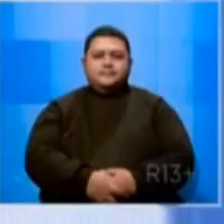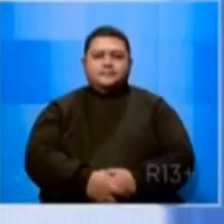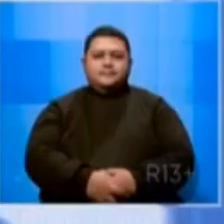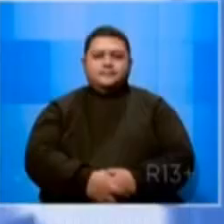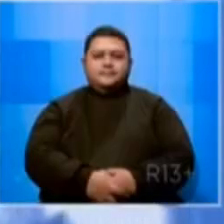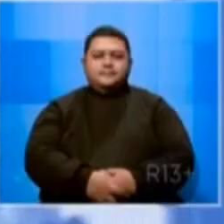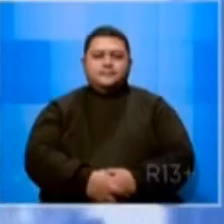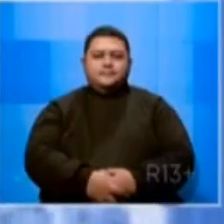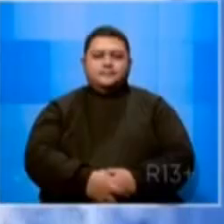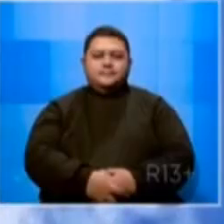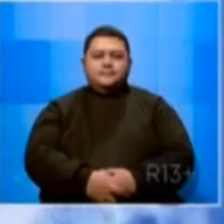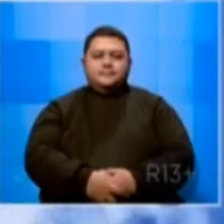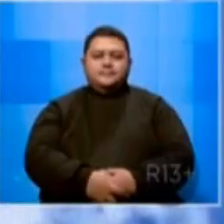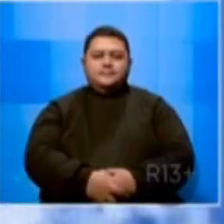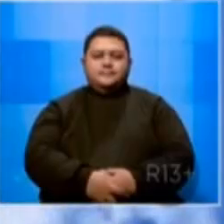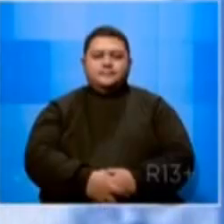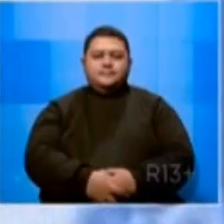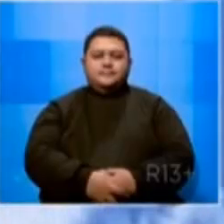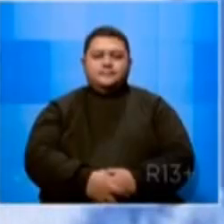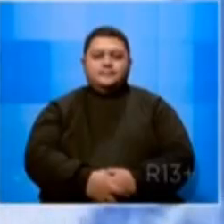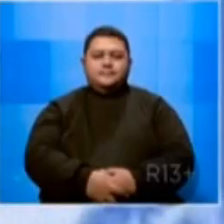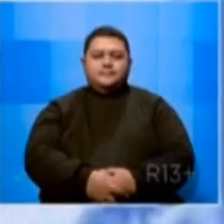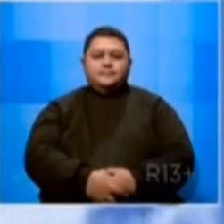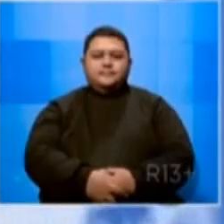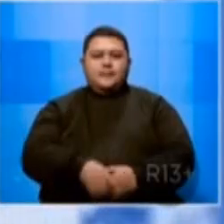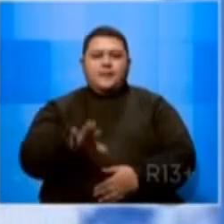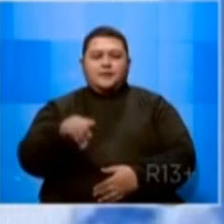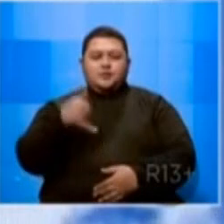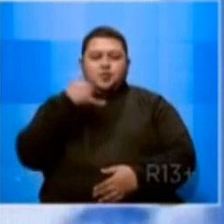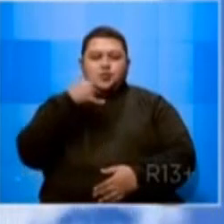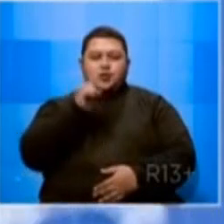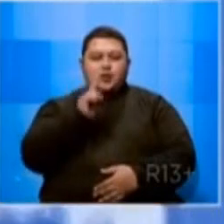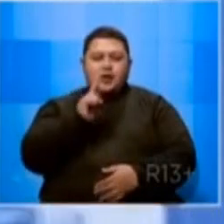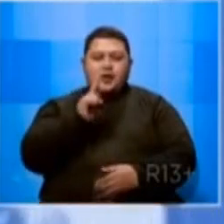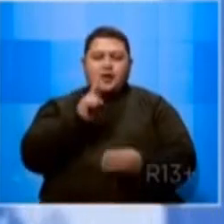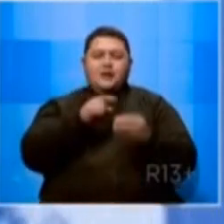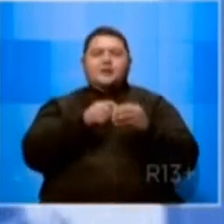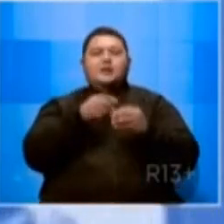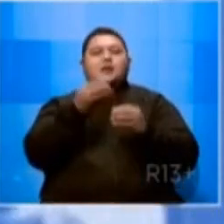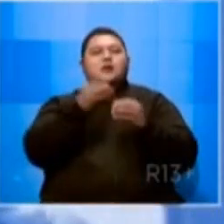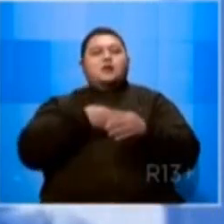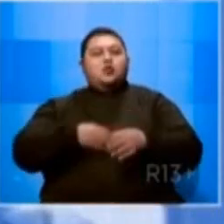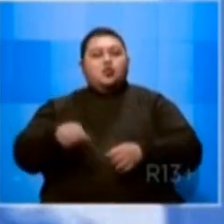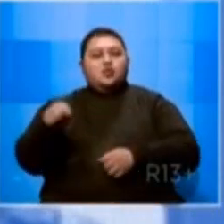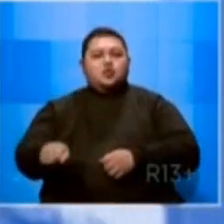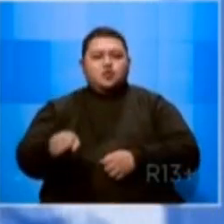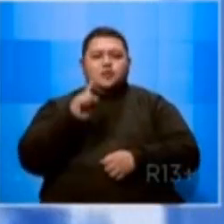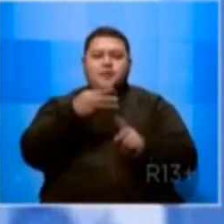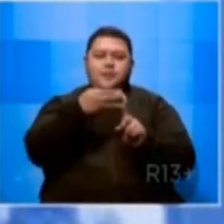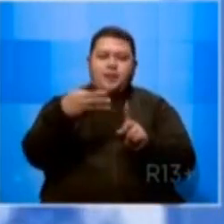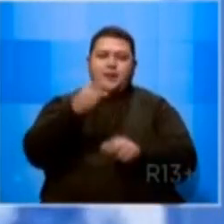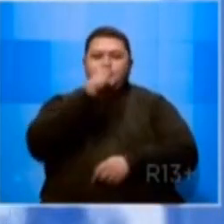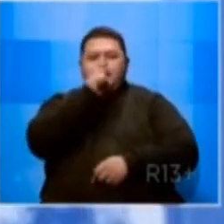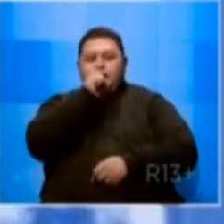Terima kasih Anda masih bersama kami diklik Indonesia petani dan saya masih terhubung dengan kuasa hukum dari Richard alliezer Pak